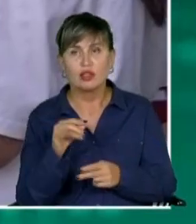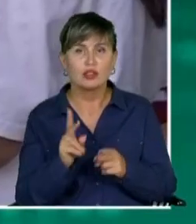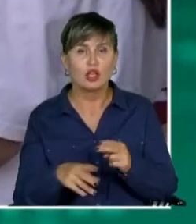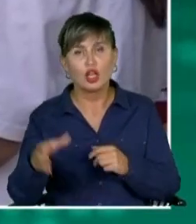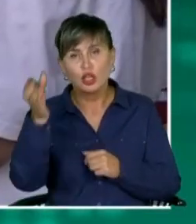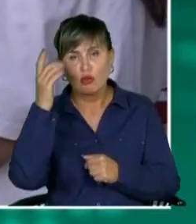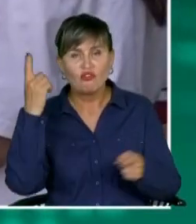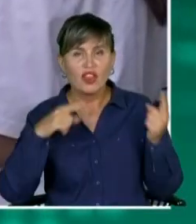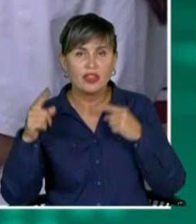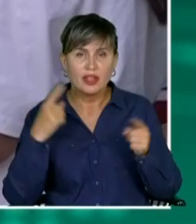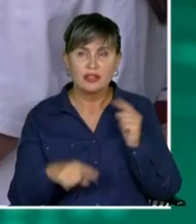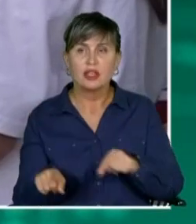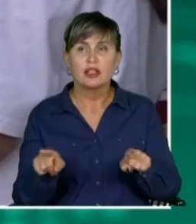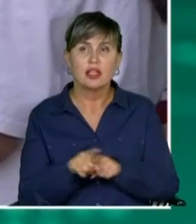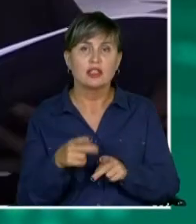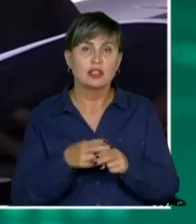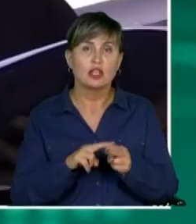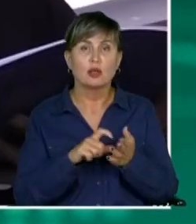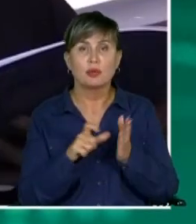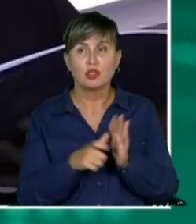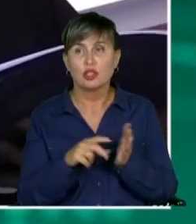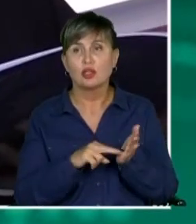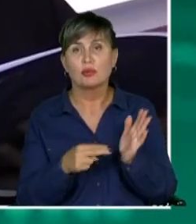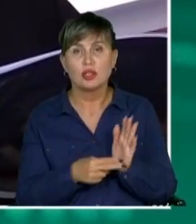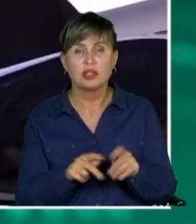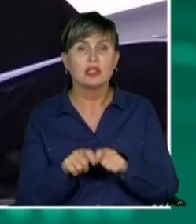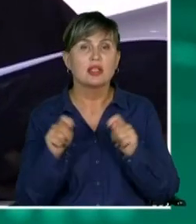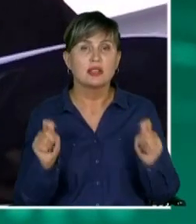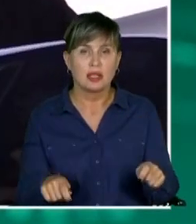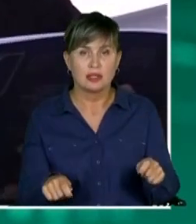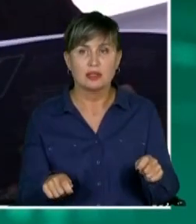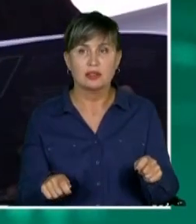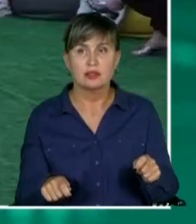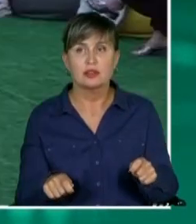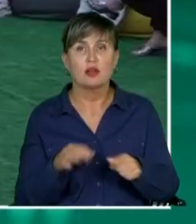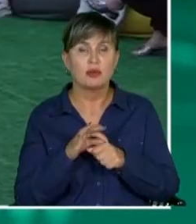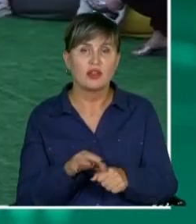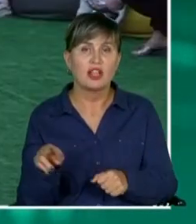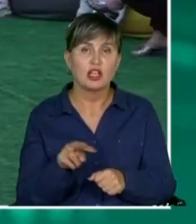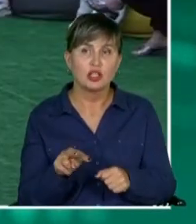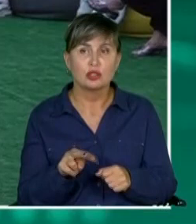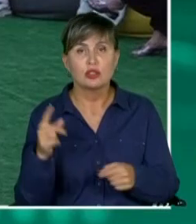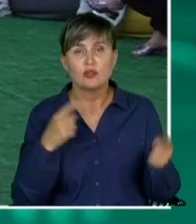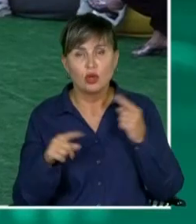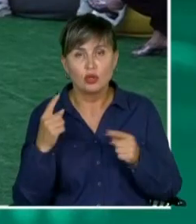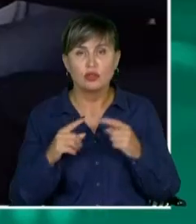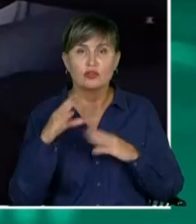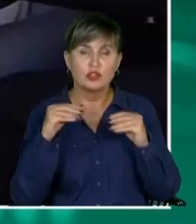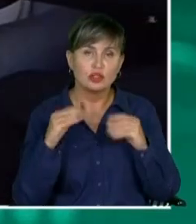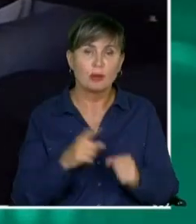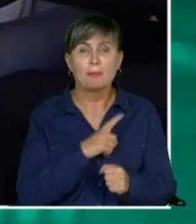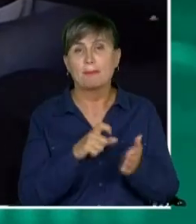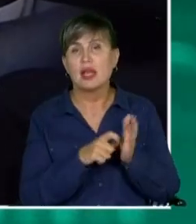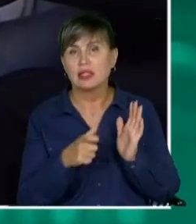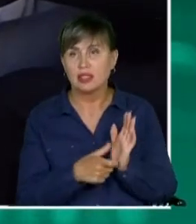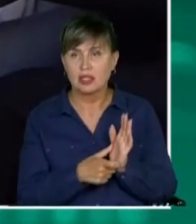научной фантастикой. Также на этой площадке планируется проводить литературно-творческие вечера,